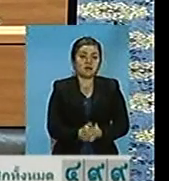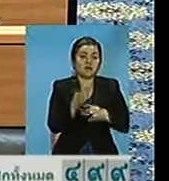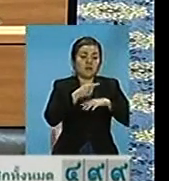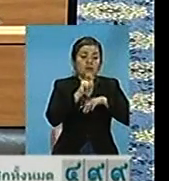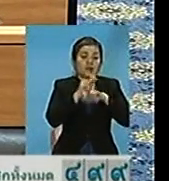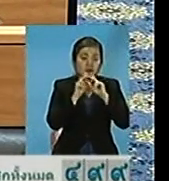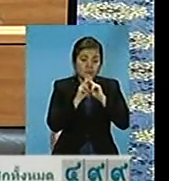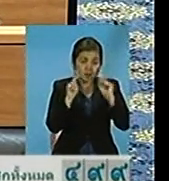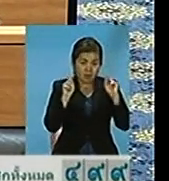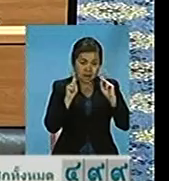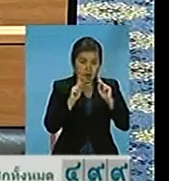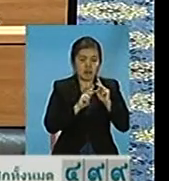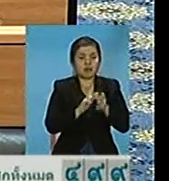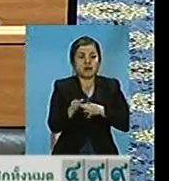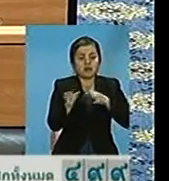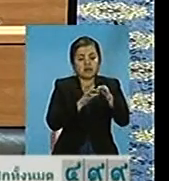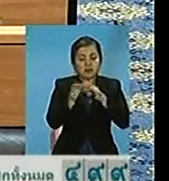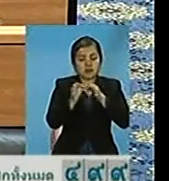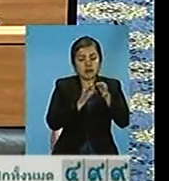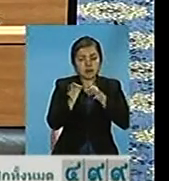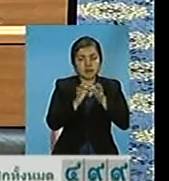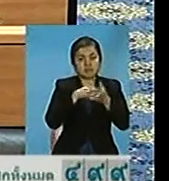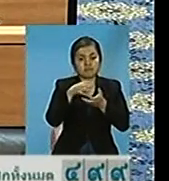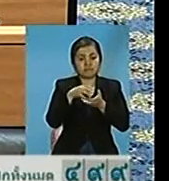การทำหน้าที่ประธานกรรมธิการในขณะนี้เนี่ย